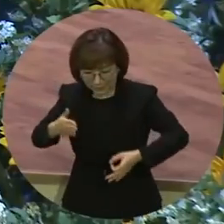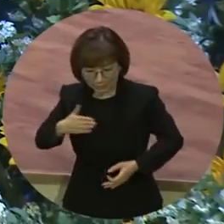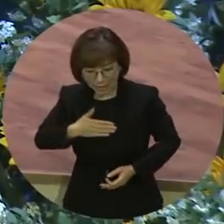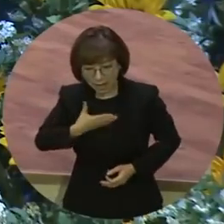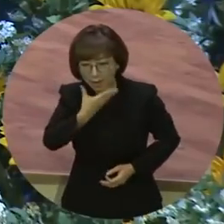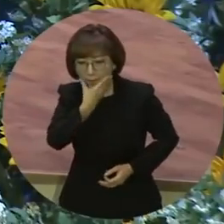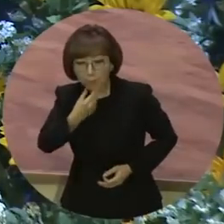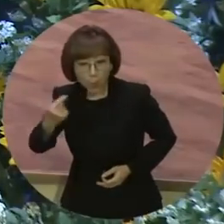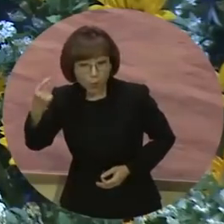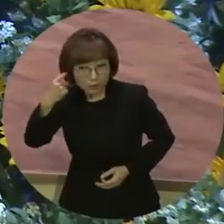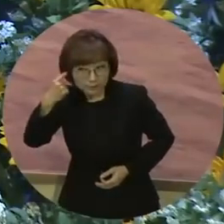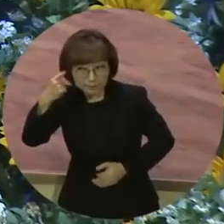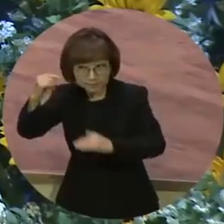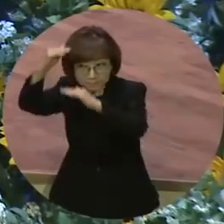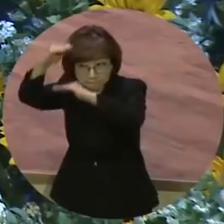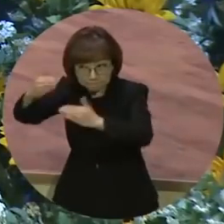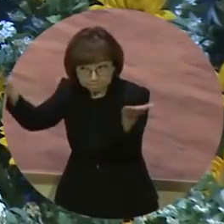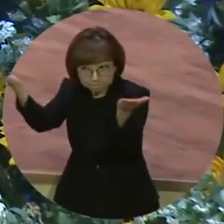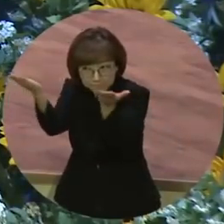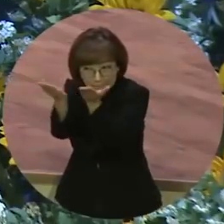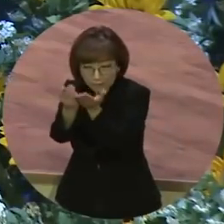있는가? 질문입니다.